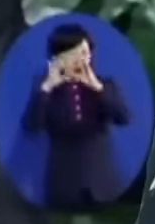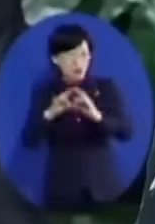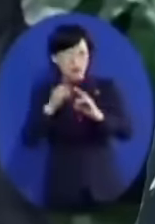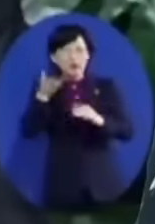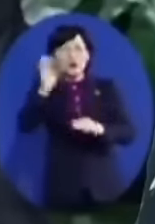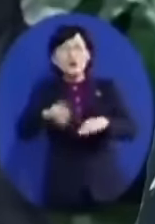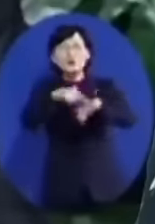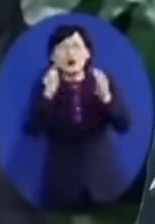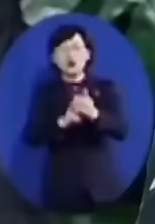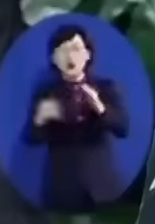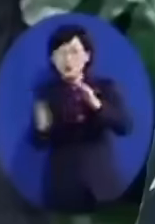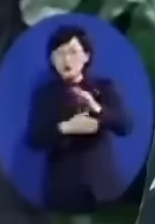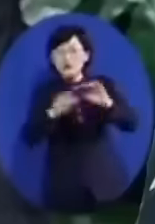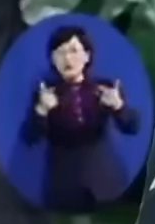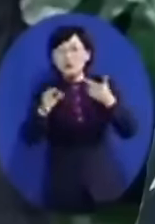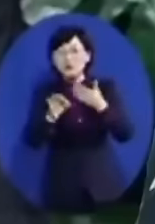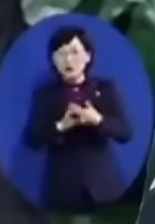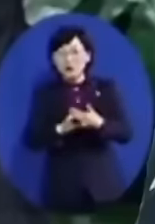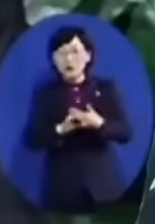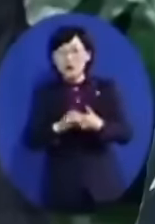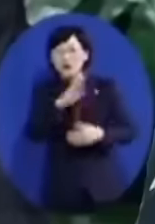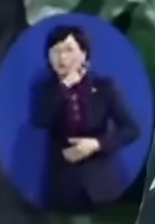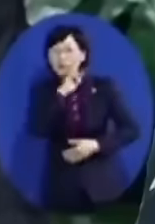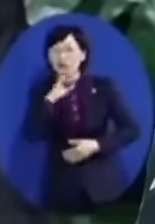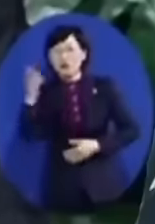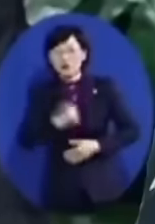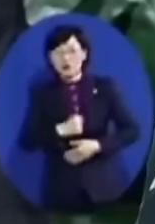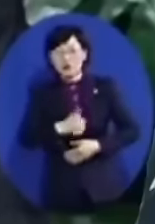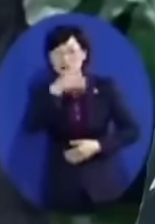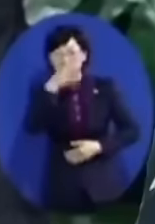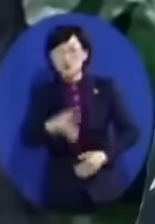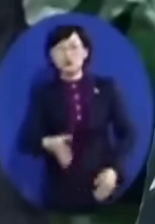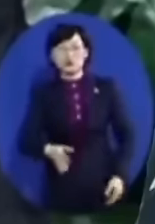한 마음의 평화를 갖기는 대단히 힘이 듭니다.